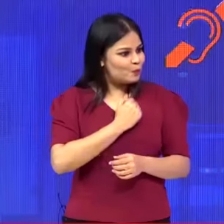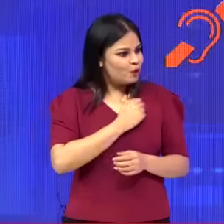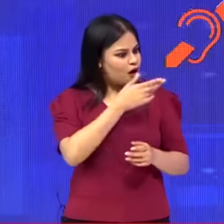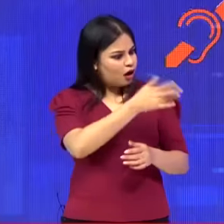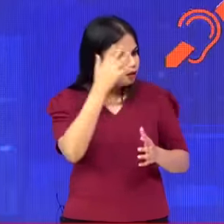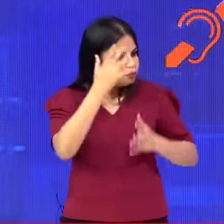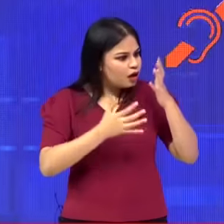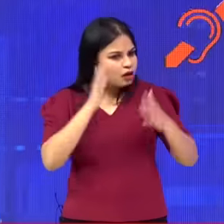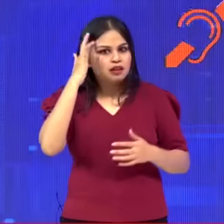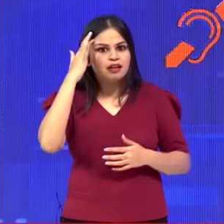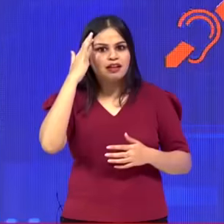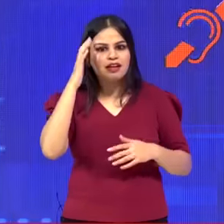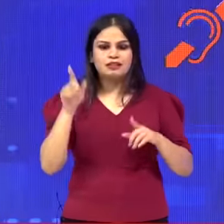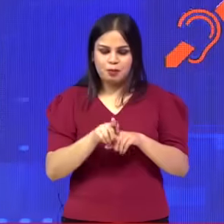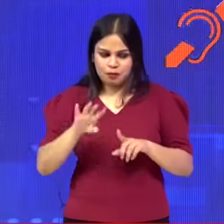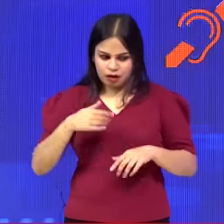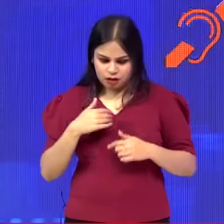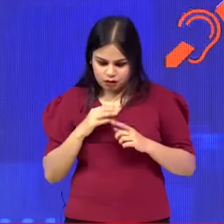पैनिक, अब मैं बंदूक चेक करूं।